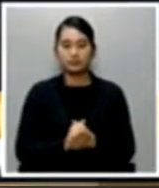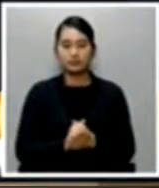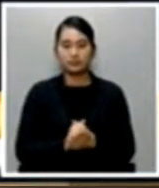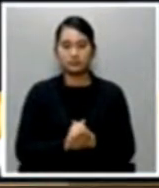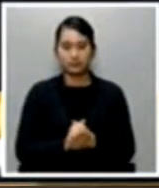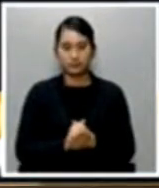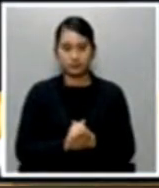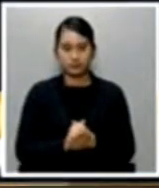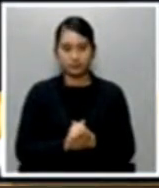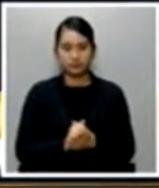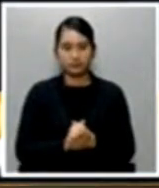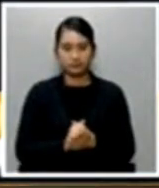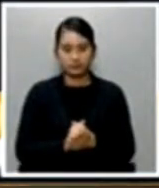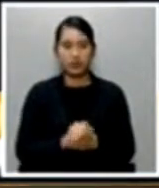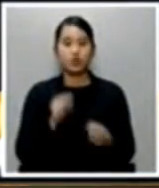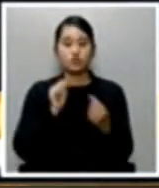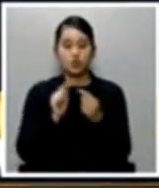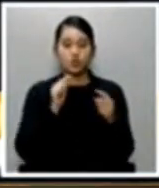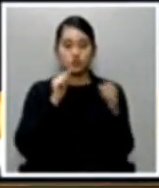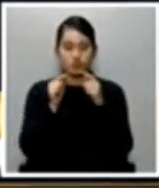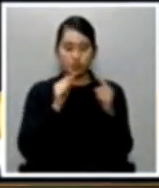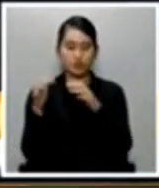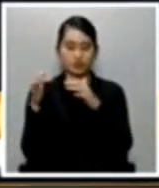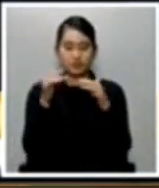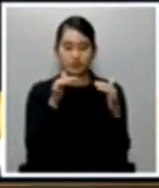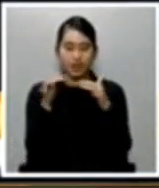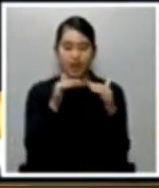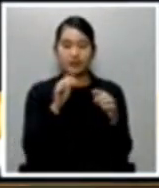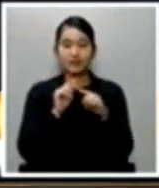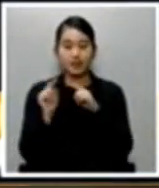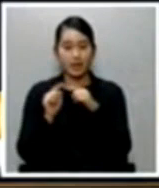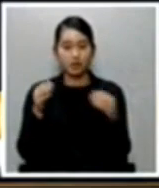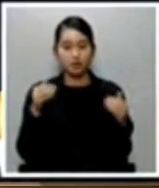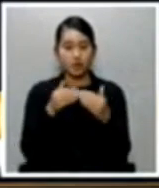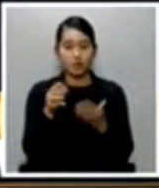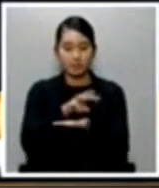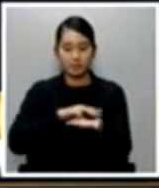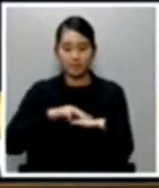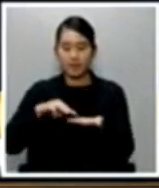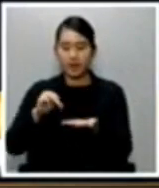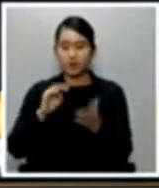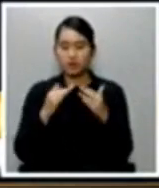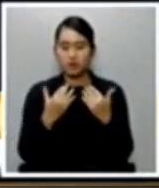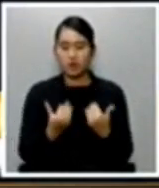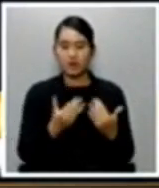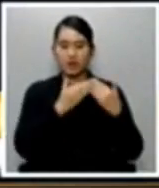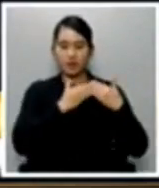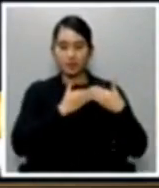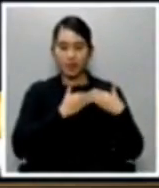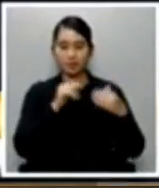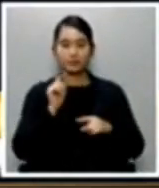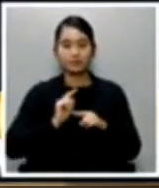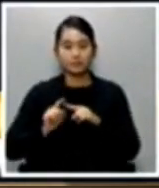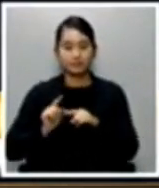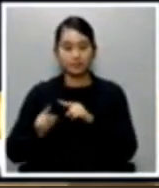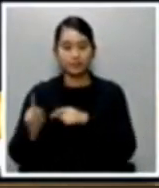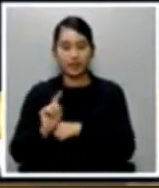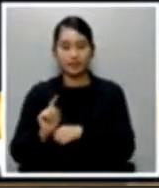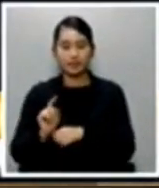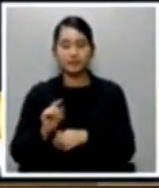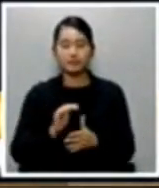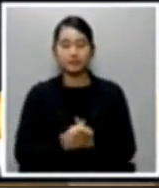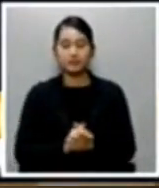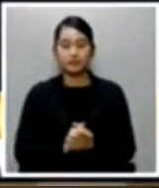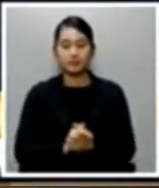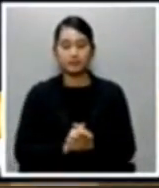ของการที่มีการติดต่อออนไลน์นะครับจากทางมหาลัยณวันนี้ภาระต่างๆของมหาลัยนั้นไม่จำเป็นจะ